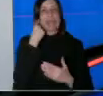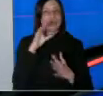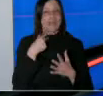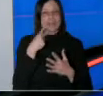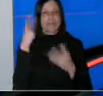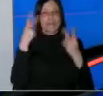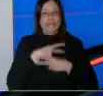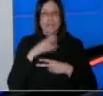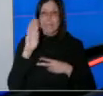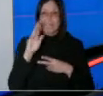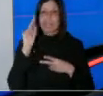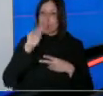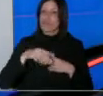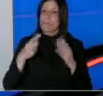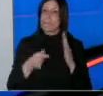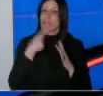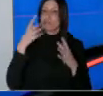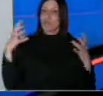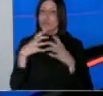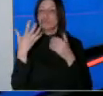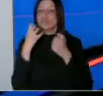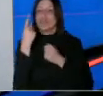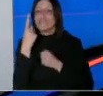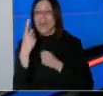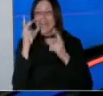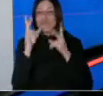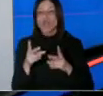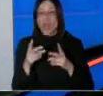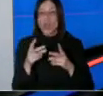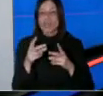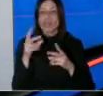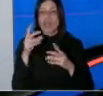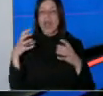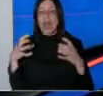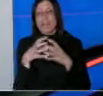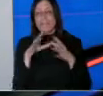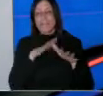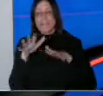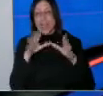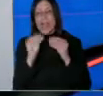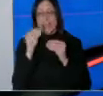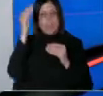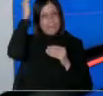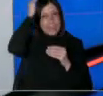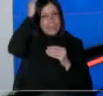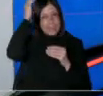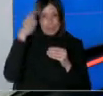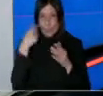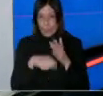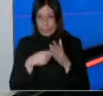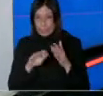מבין לנתניהו, יש לראשונה גוש של 61 דרכים ממשלה עם בנט, כאשר הוא הצליח להקטין את בנט. אתה קונה